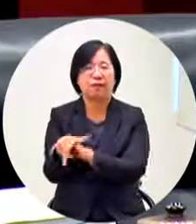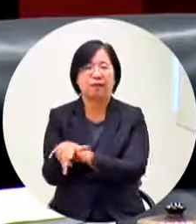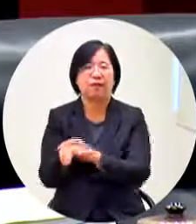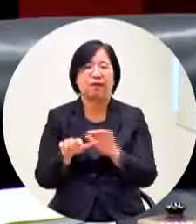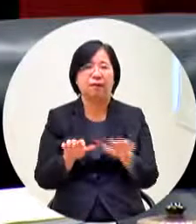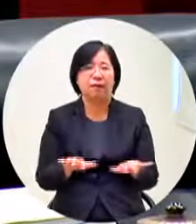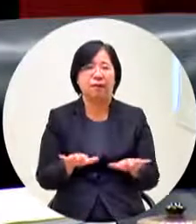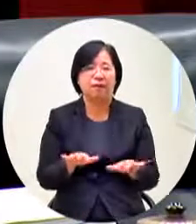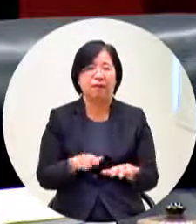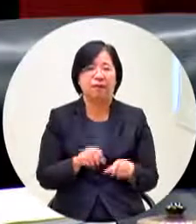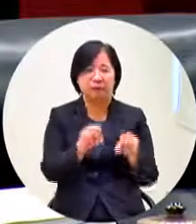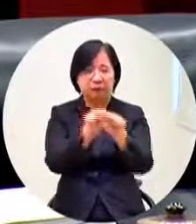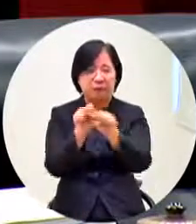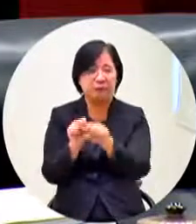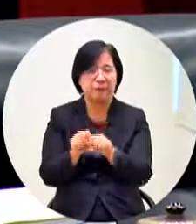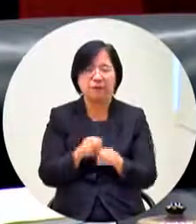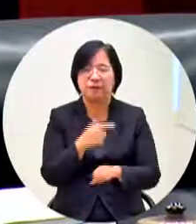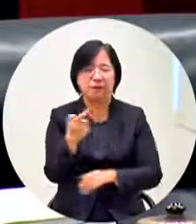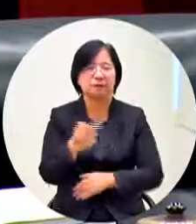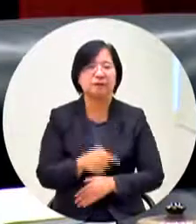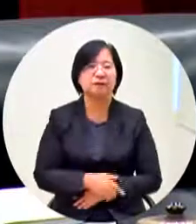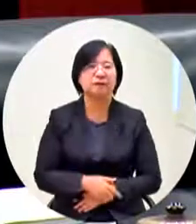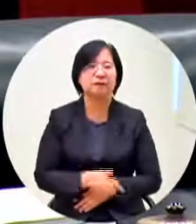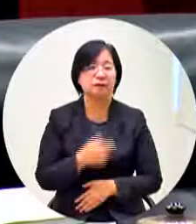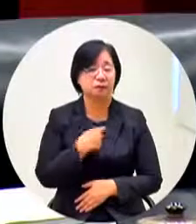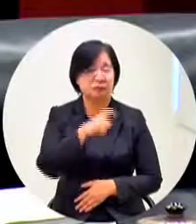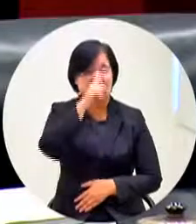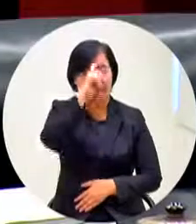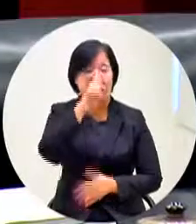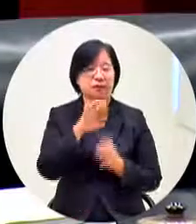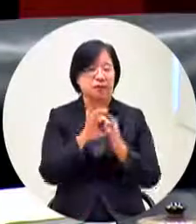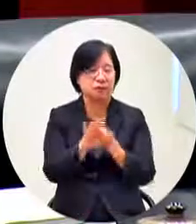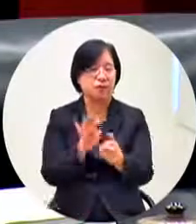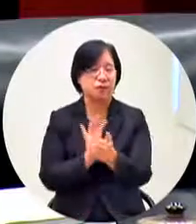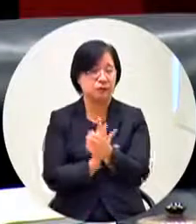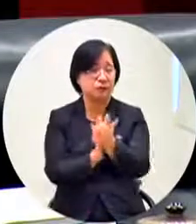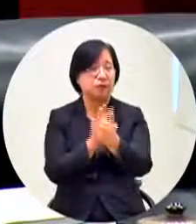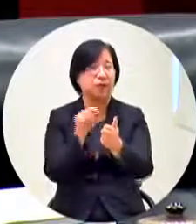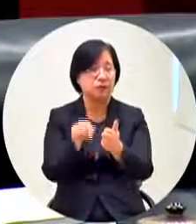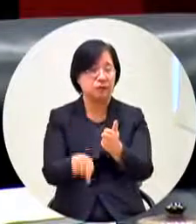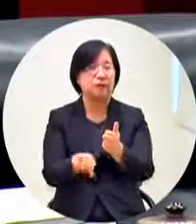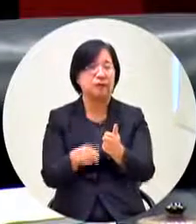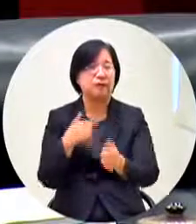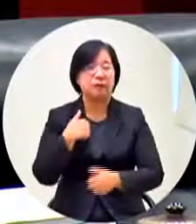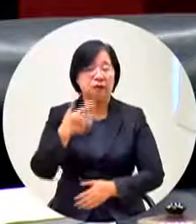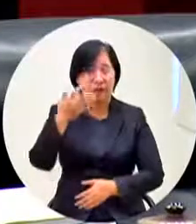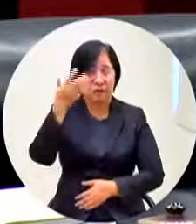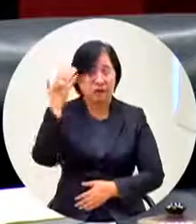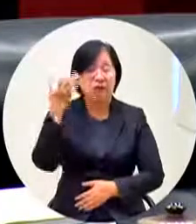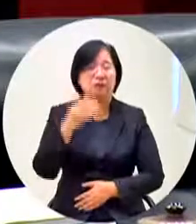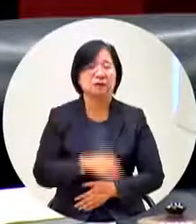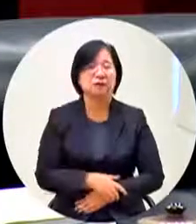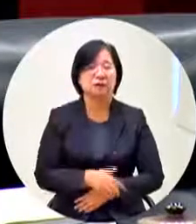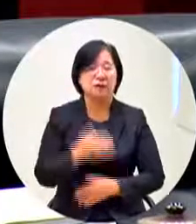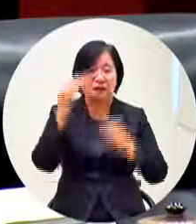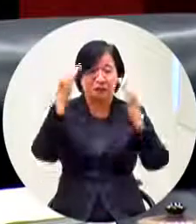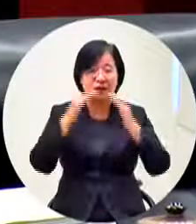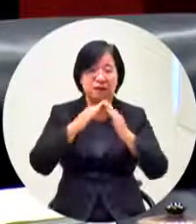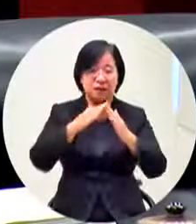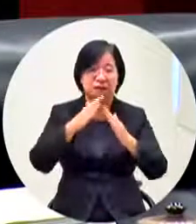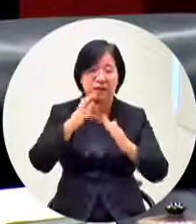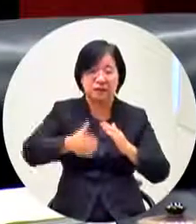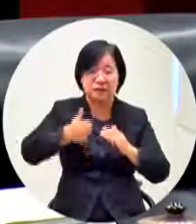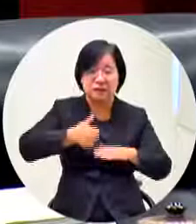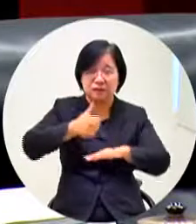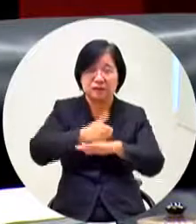是残破不堪。但是我们也希望能够继续来推动啦，因为之前我们在韩市长的时候，市长